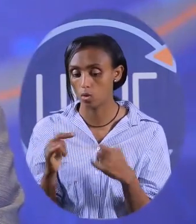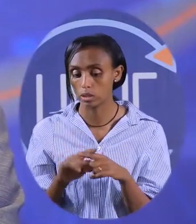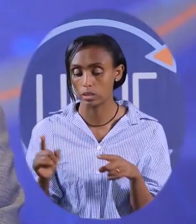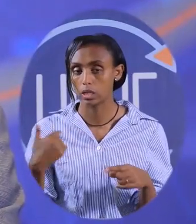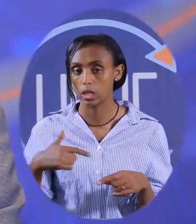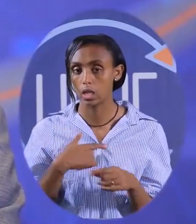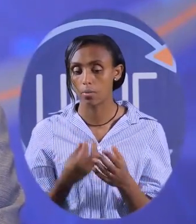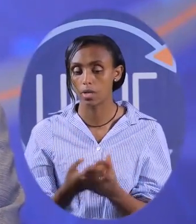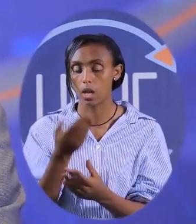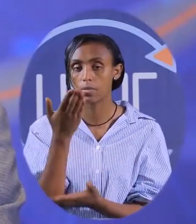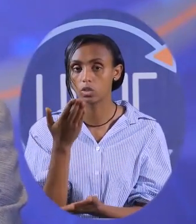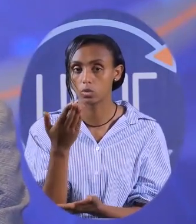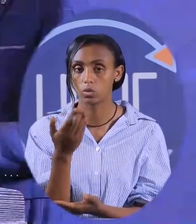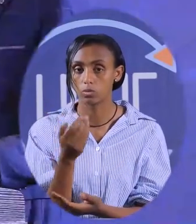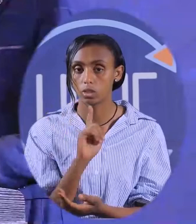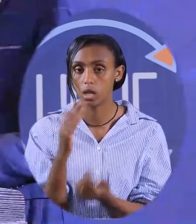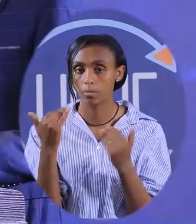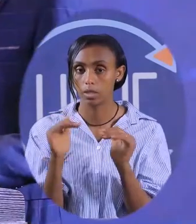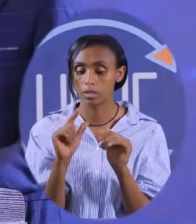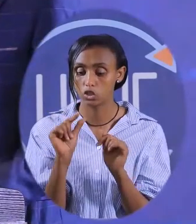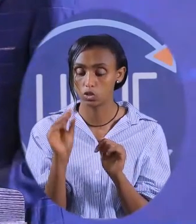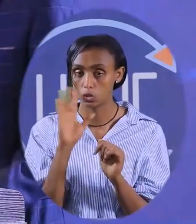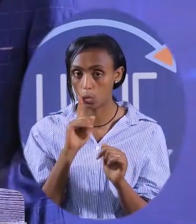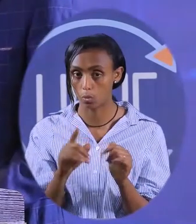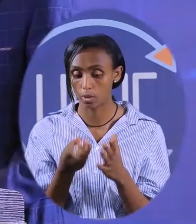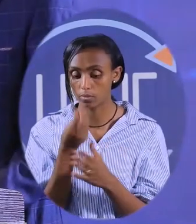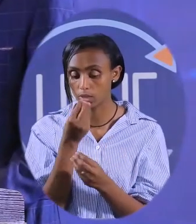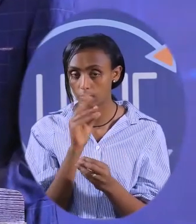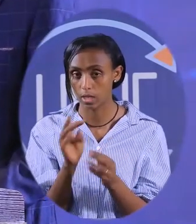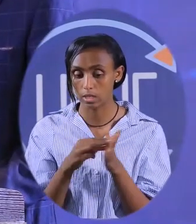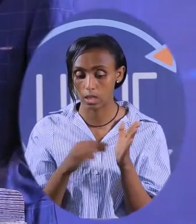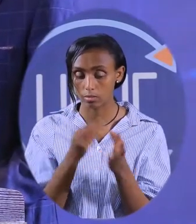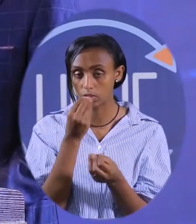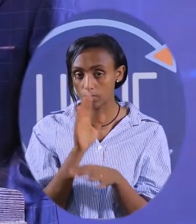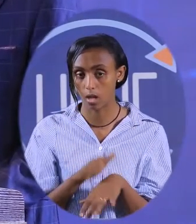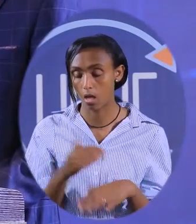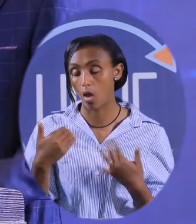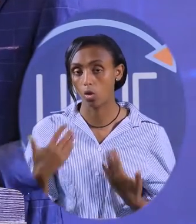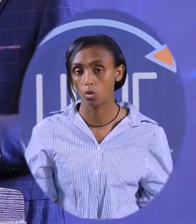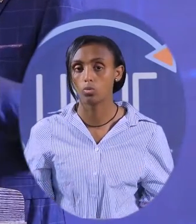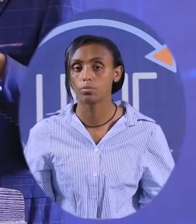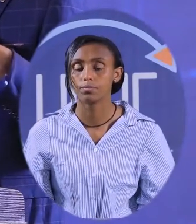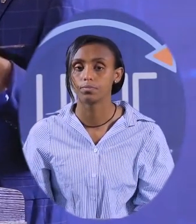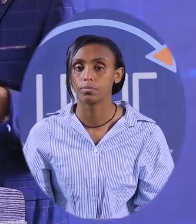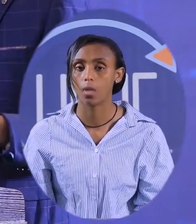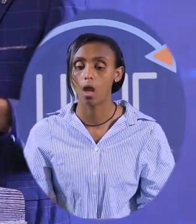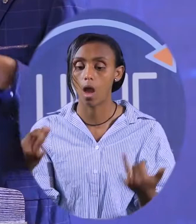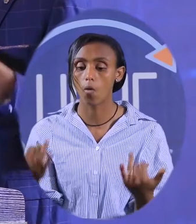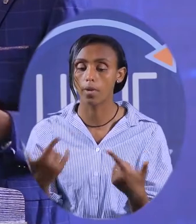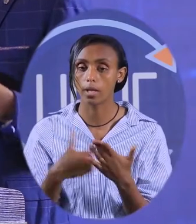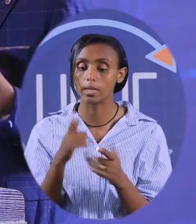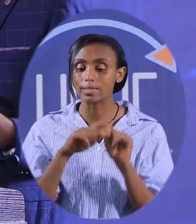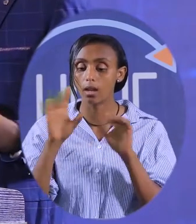ራሱ የምናመርተው ምናልባት በጣም የተወሰነ ሰው ነው በምግብና በሥርዓተ ምግብ ዙሪያ ማለት ነው። አሁን ይሄንን